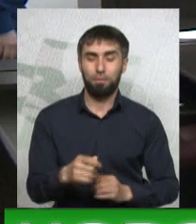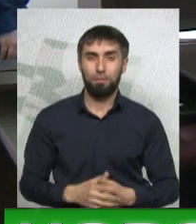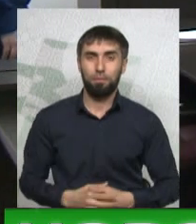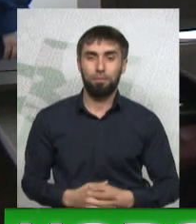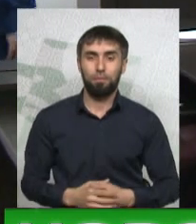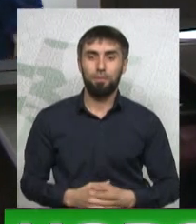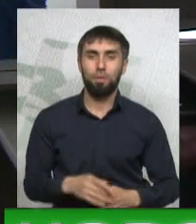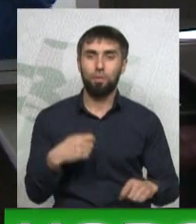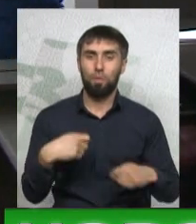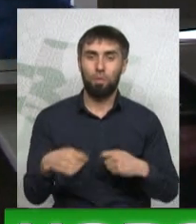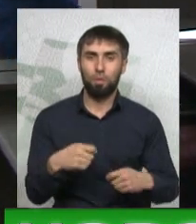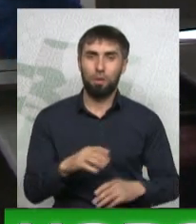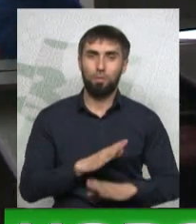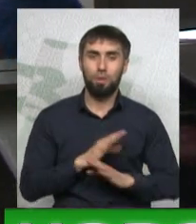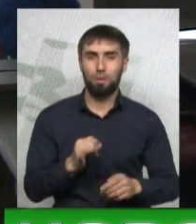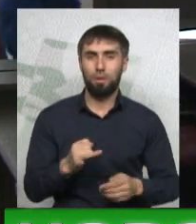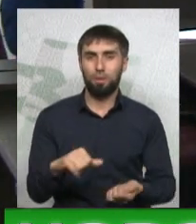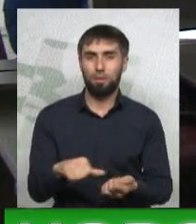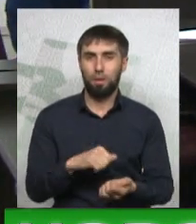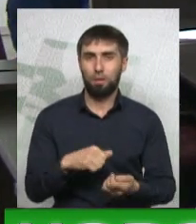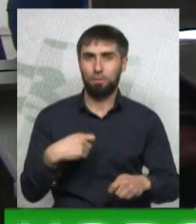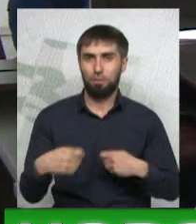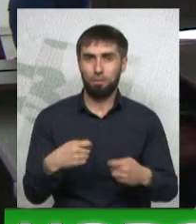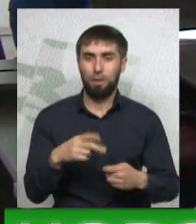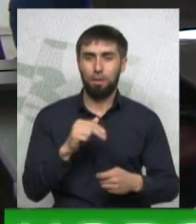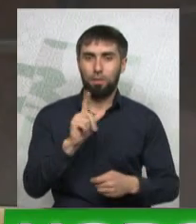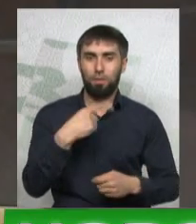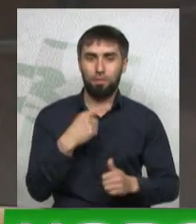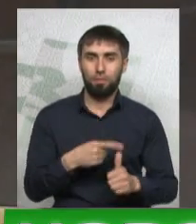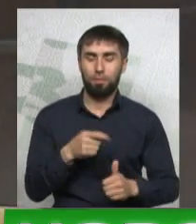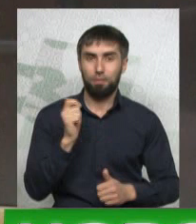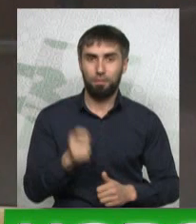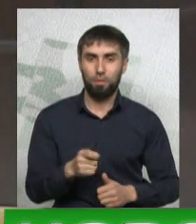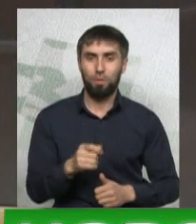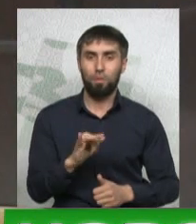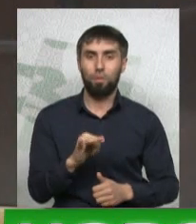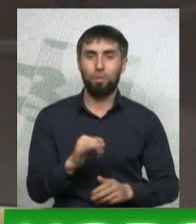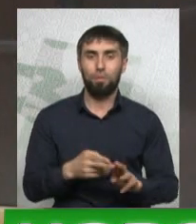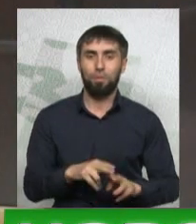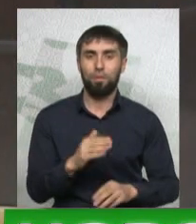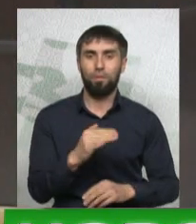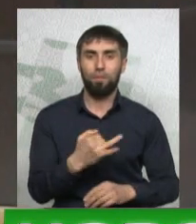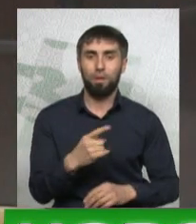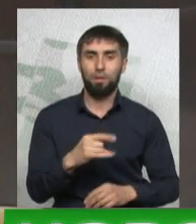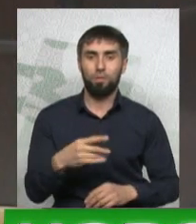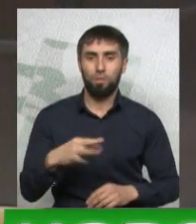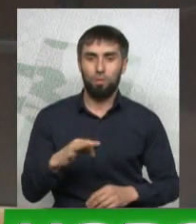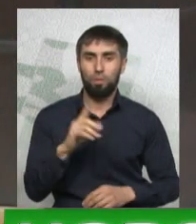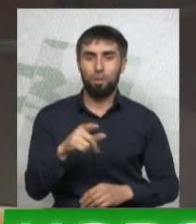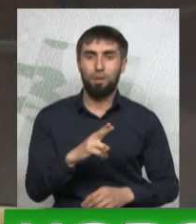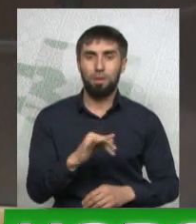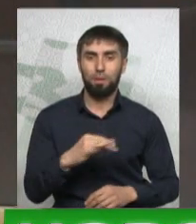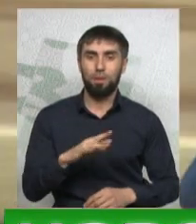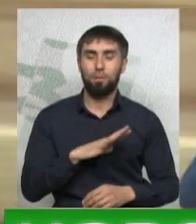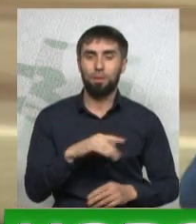свободы. Торговец смертью или наркосбытчик, как гласит обвинительное заключение. Улу Файзулло, уроженец Киргизии, находился в СИЗО